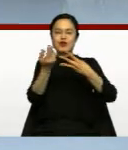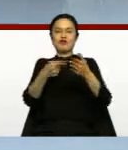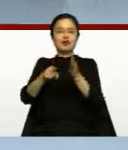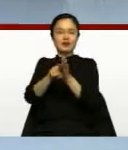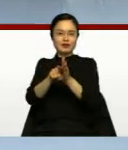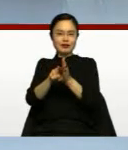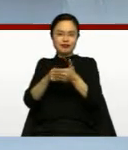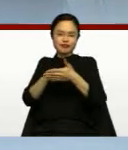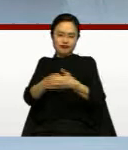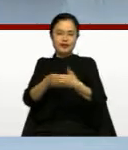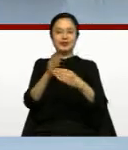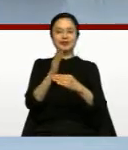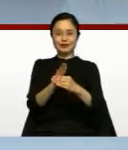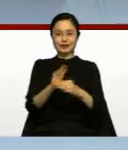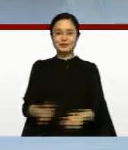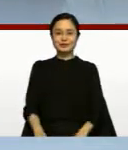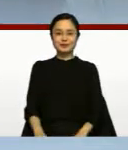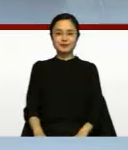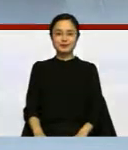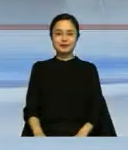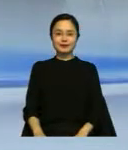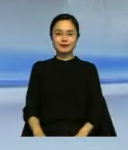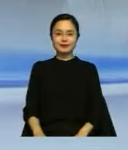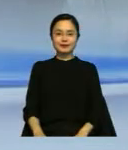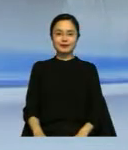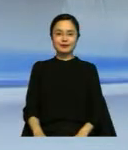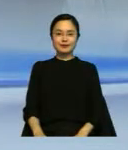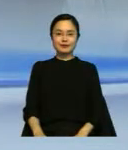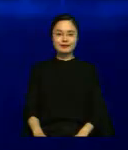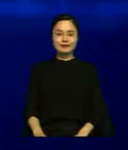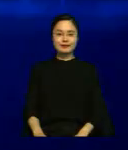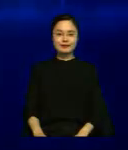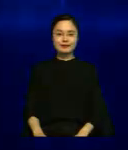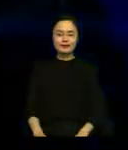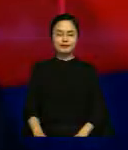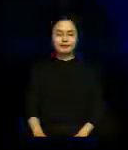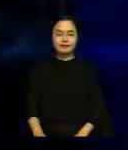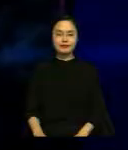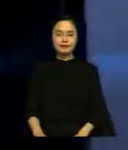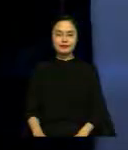안에 읍승격을 마무리할 것으로 보입니다. 양재정 기자입니다.